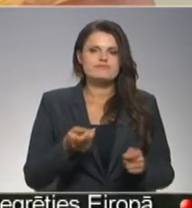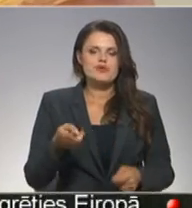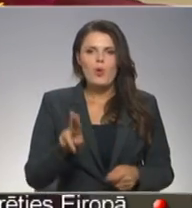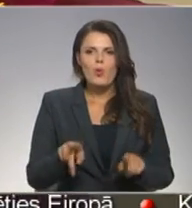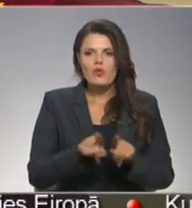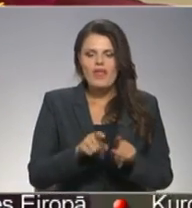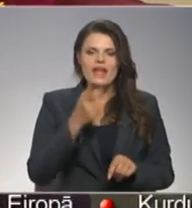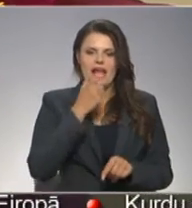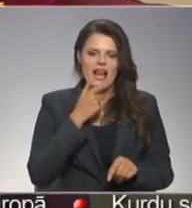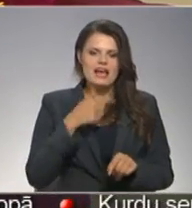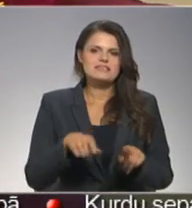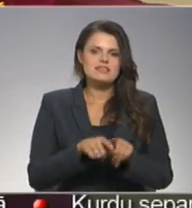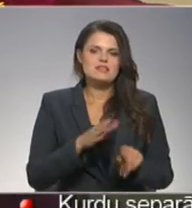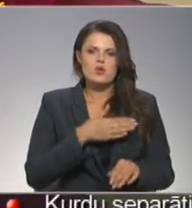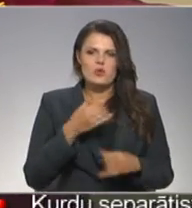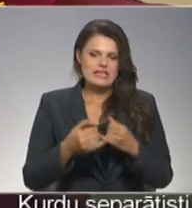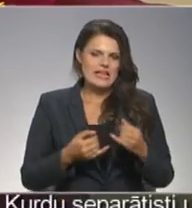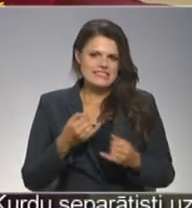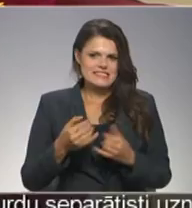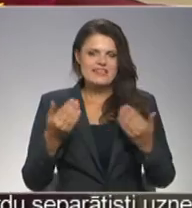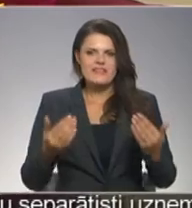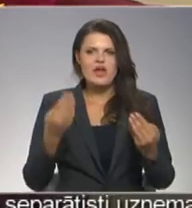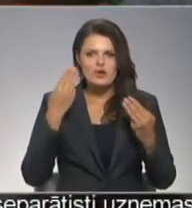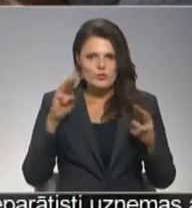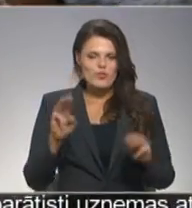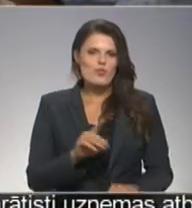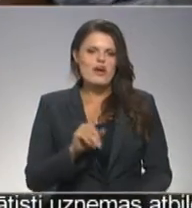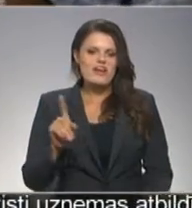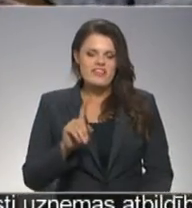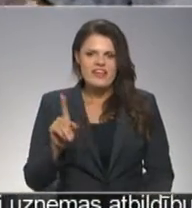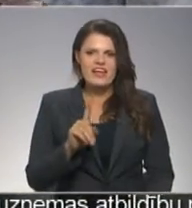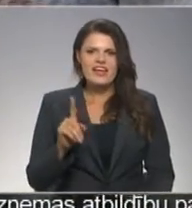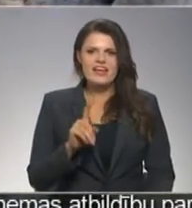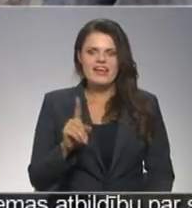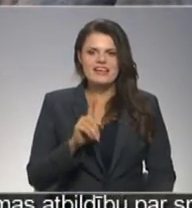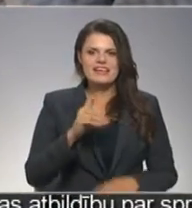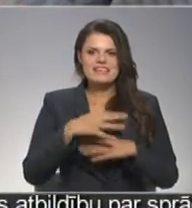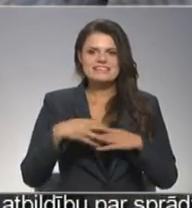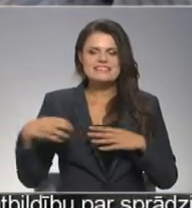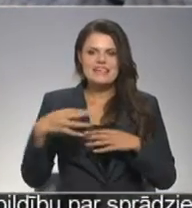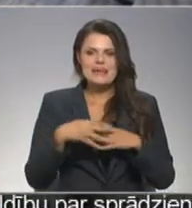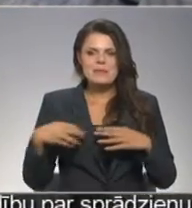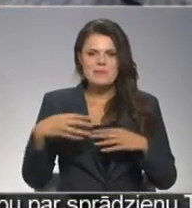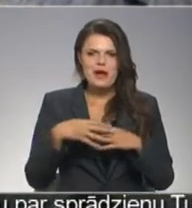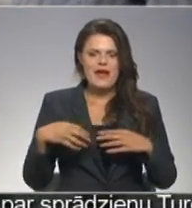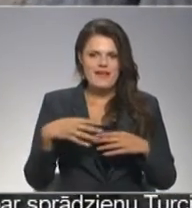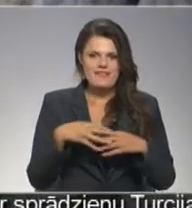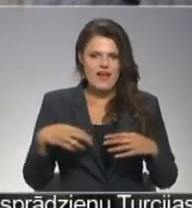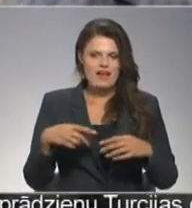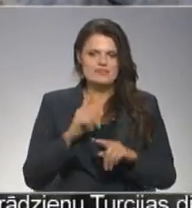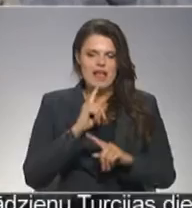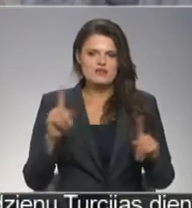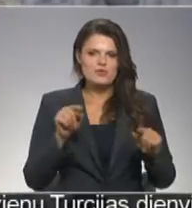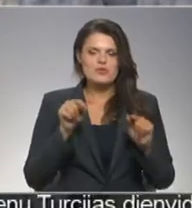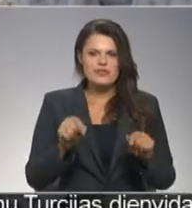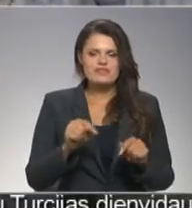un arī klasika, protams, ir ļoti iecienīta. Nu, tagad modē ir tā saucamās strīpainās, jeb eksotiskās,